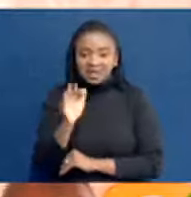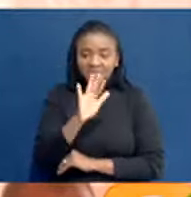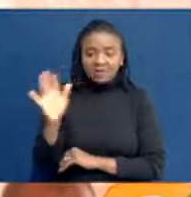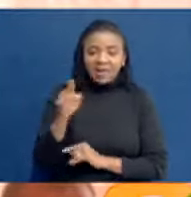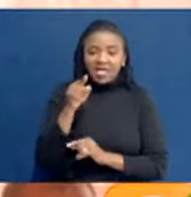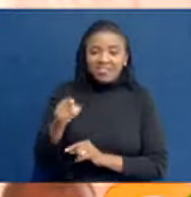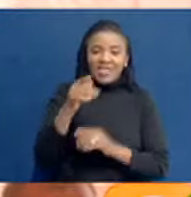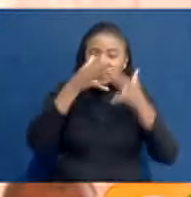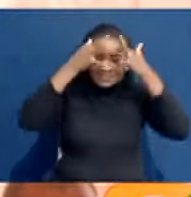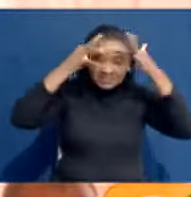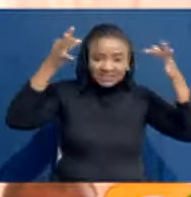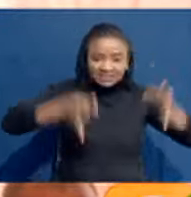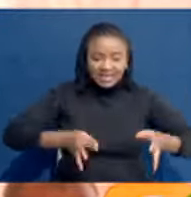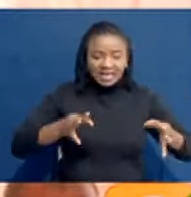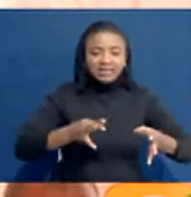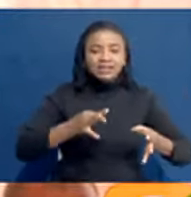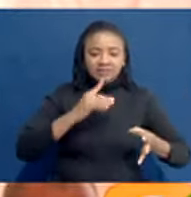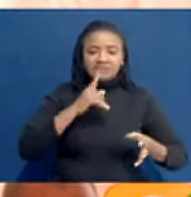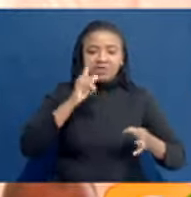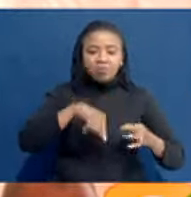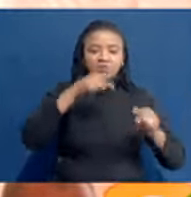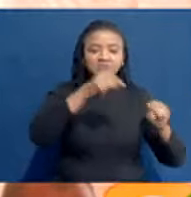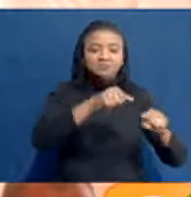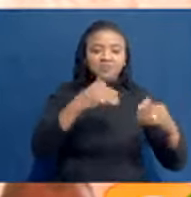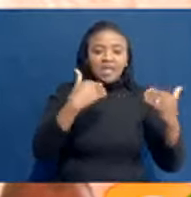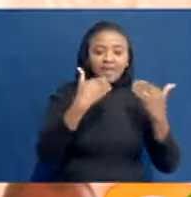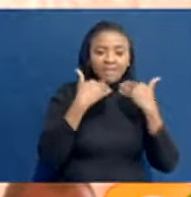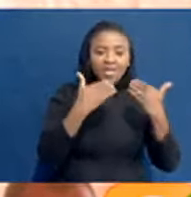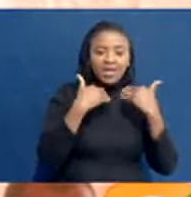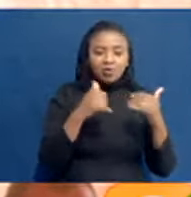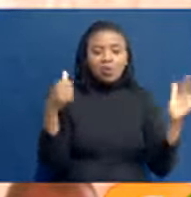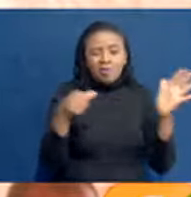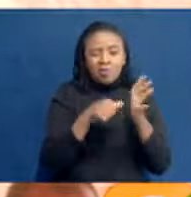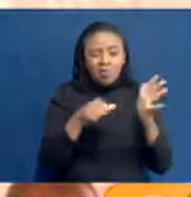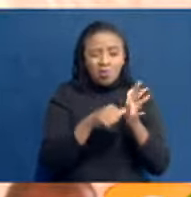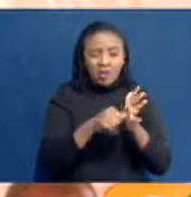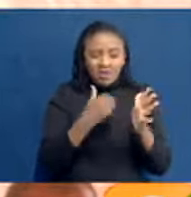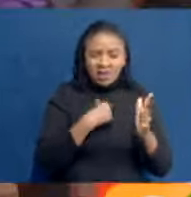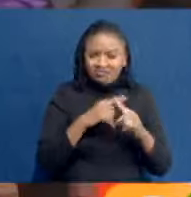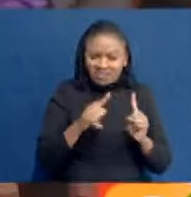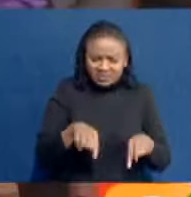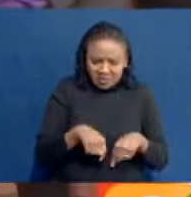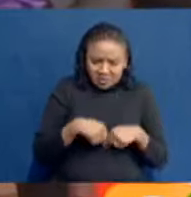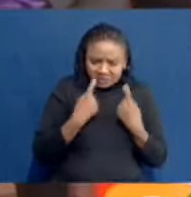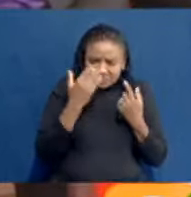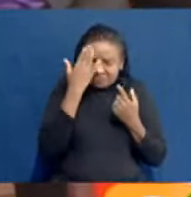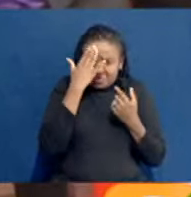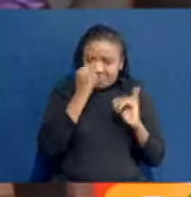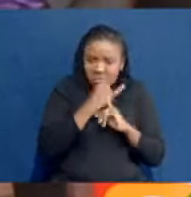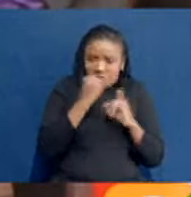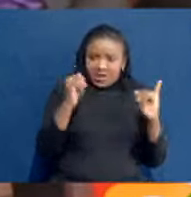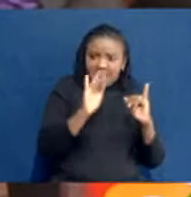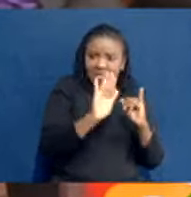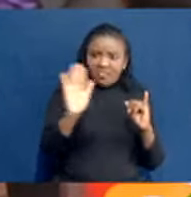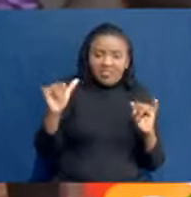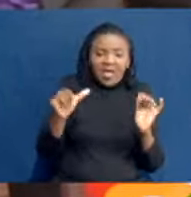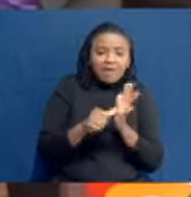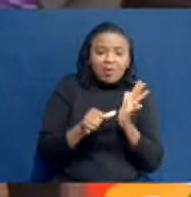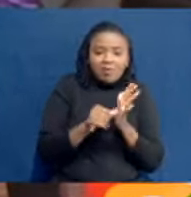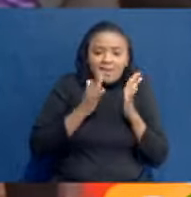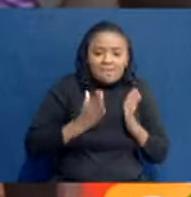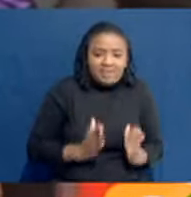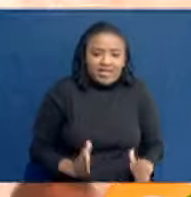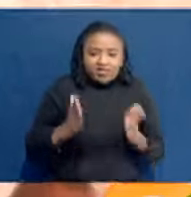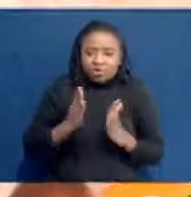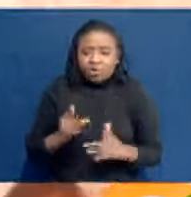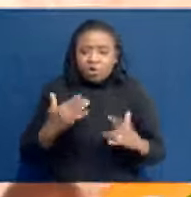ku make decision ya kwamba Meru iko katika shimo, well as we know shida yao ni yao wenyewe binafsi